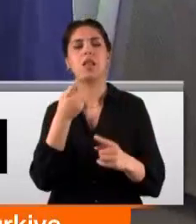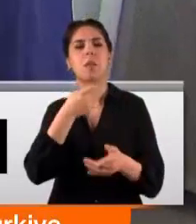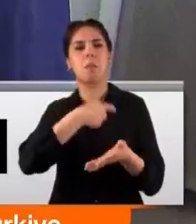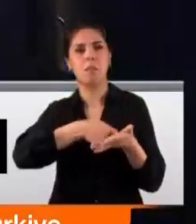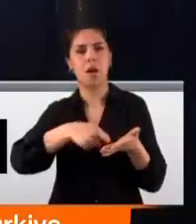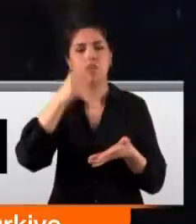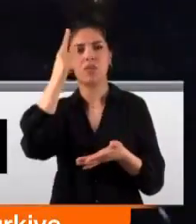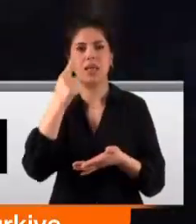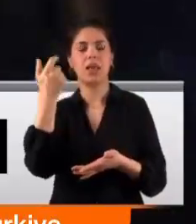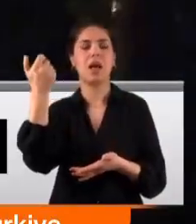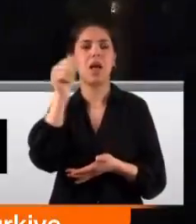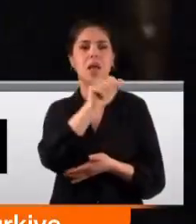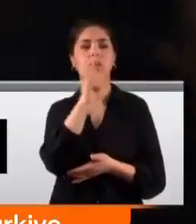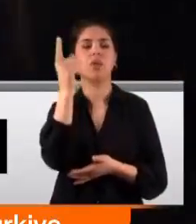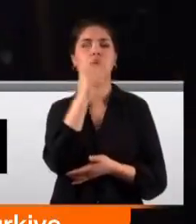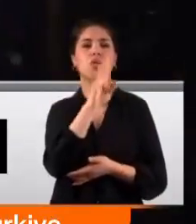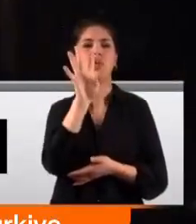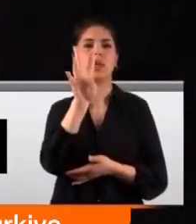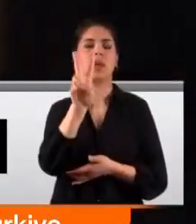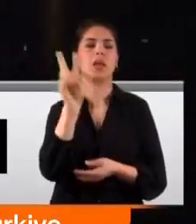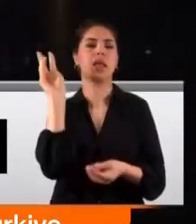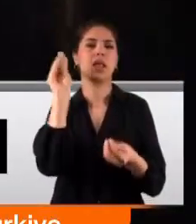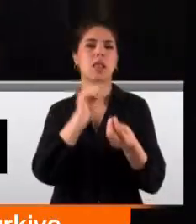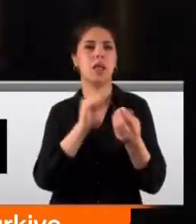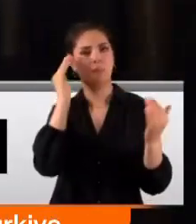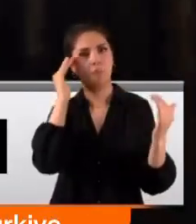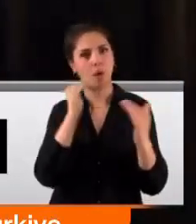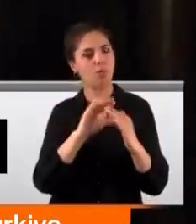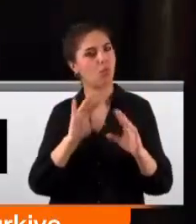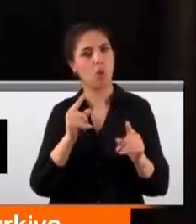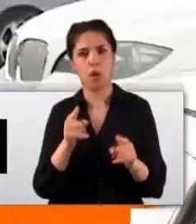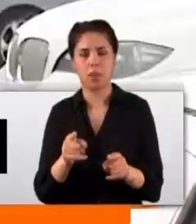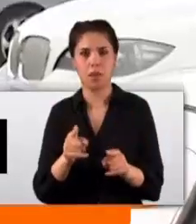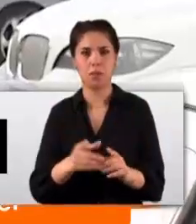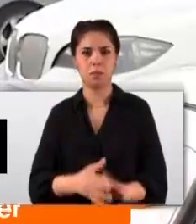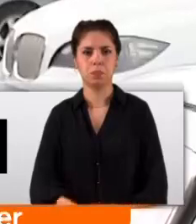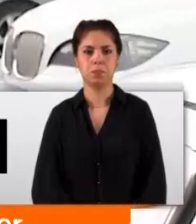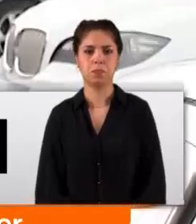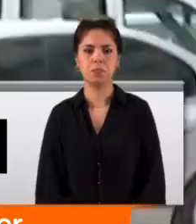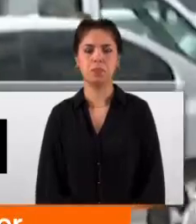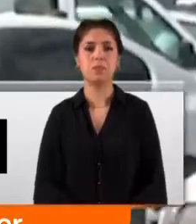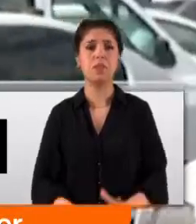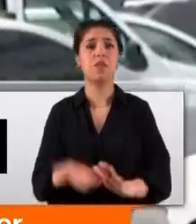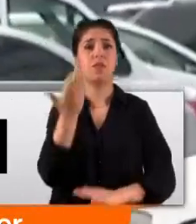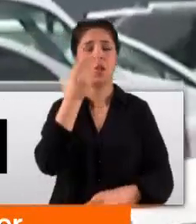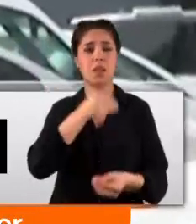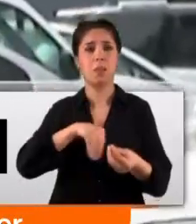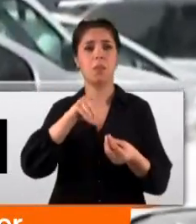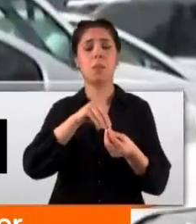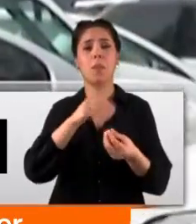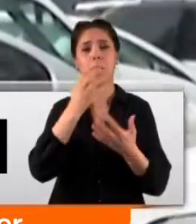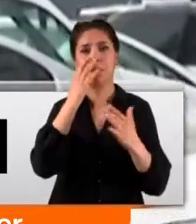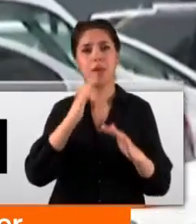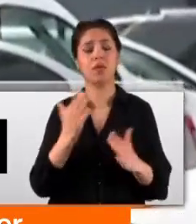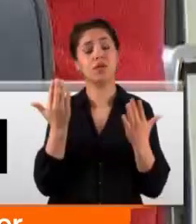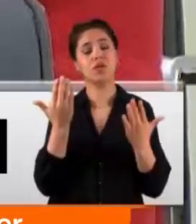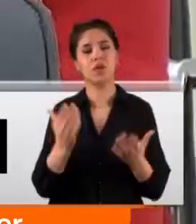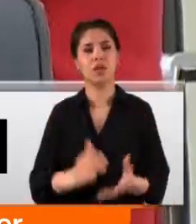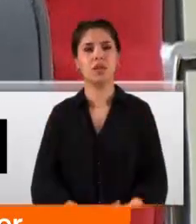ilk 6 ay %42 oranında zamda anlaşılabileceği belirtiliyor. Yüksek bir şey bekliyoruz. İnşallah yani iyi bir zam bekliyoruz